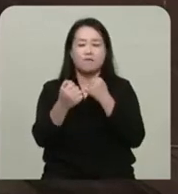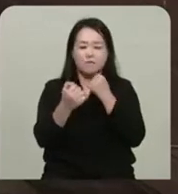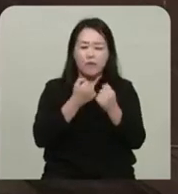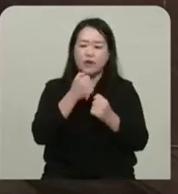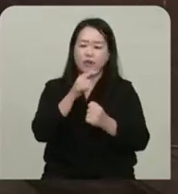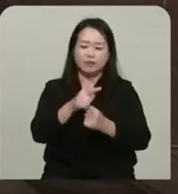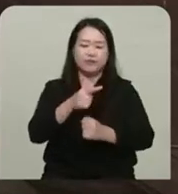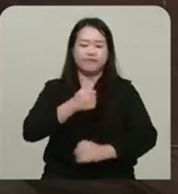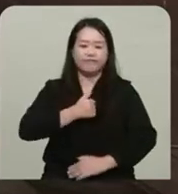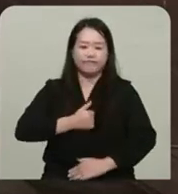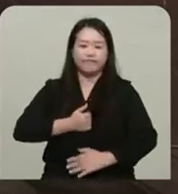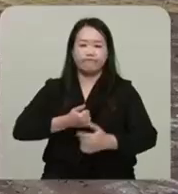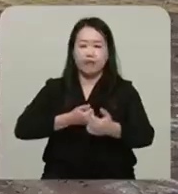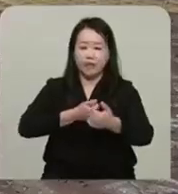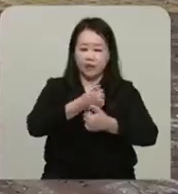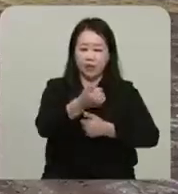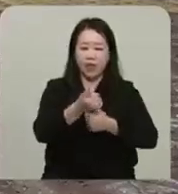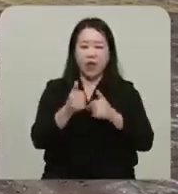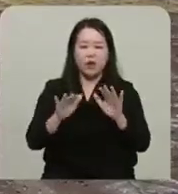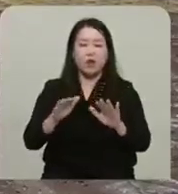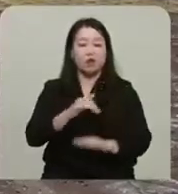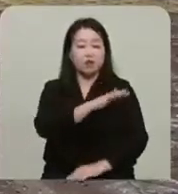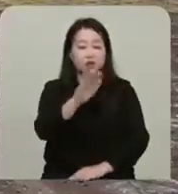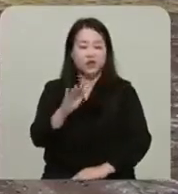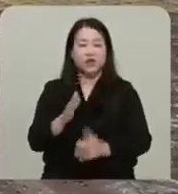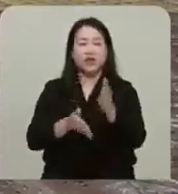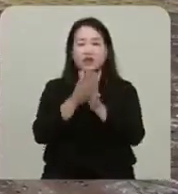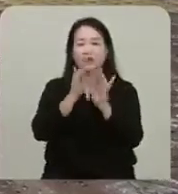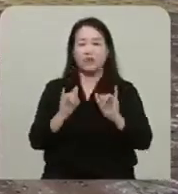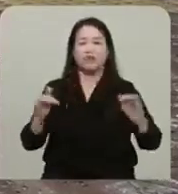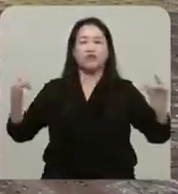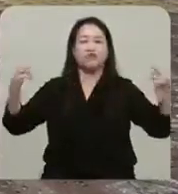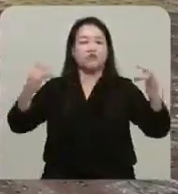현재 오늘날의 우리는 시민들이 많이 오는